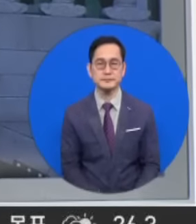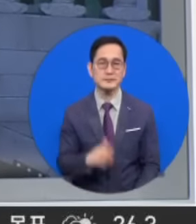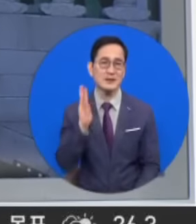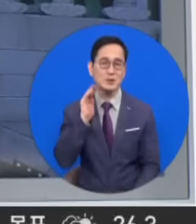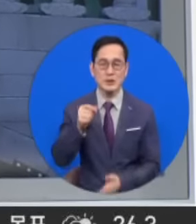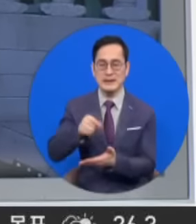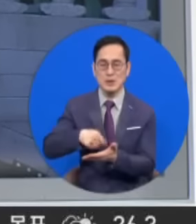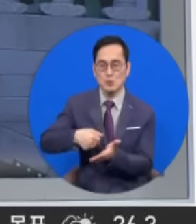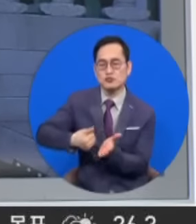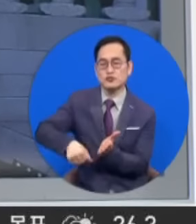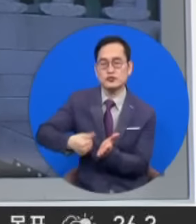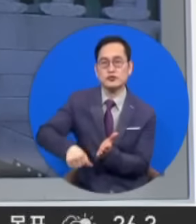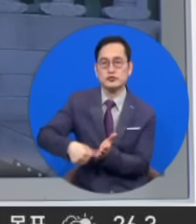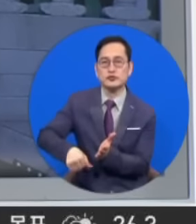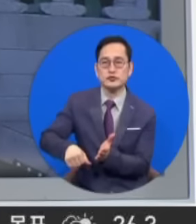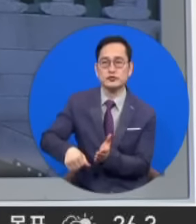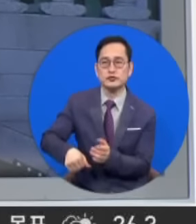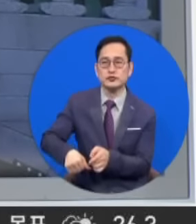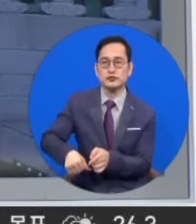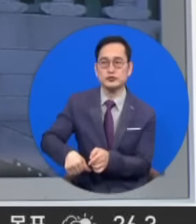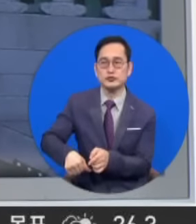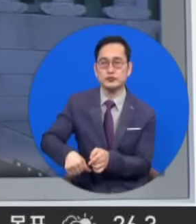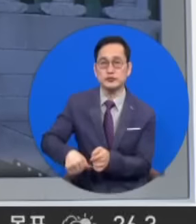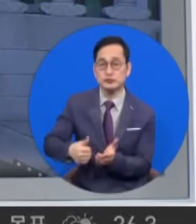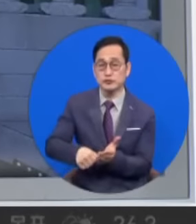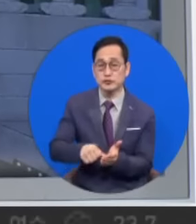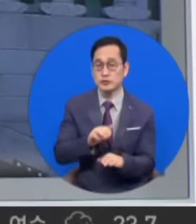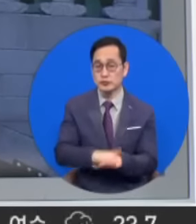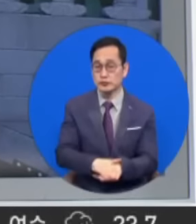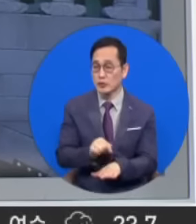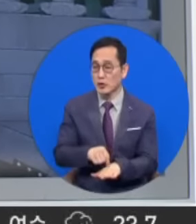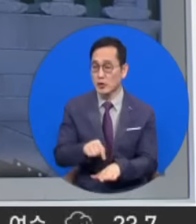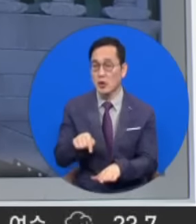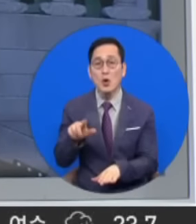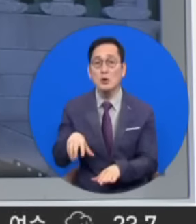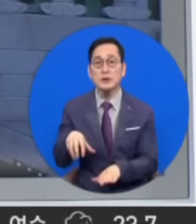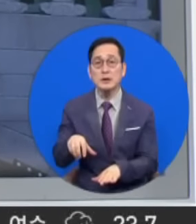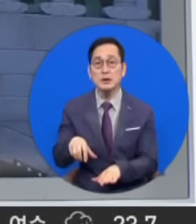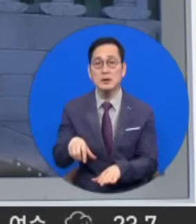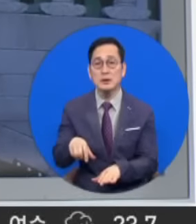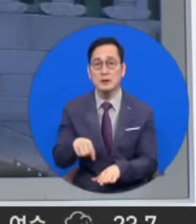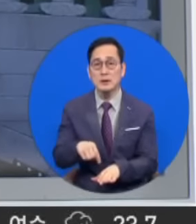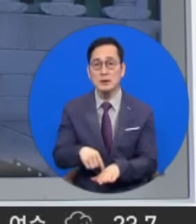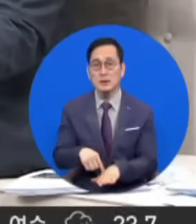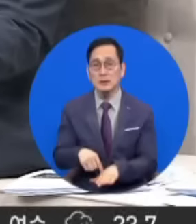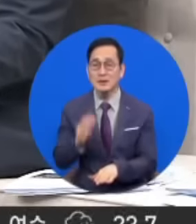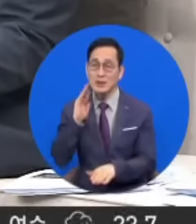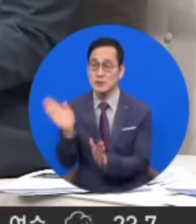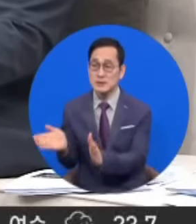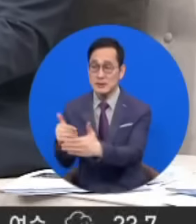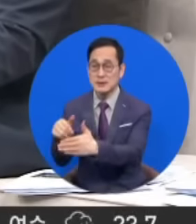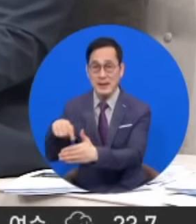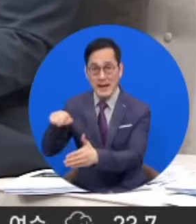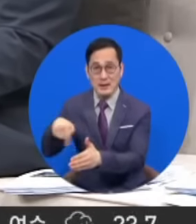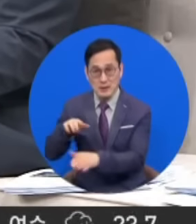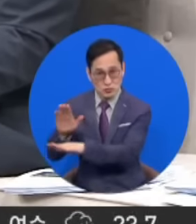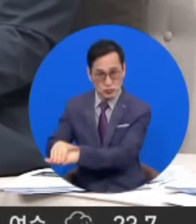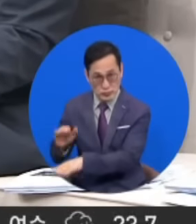분류해서 보관하는데 대통령 청사에 보관해도 법적으로는 괜찮은 겁니까? 그러니까 이제 그 절차 어제 해명하던데 윤건영